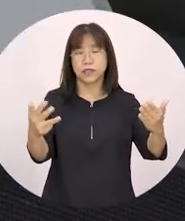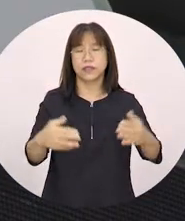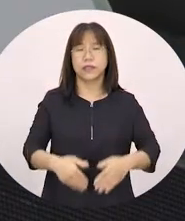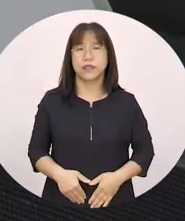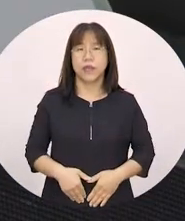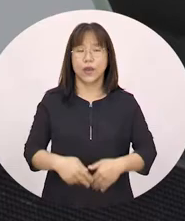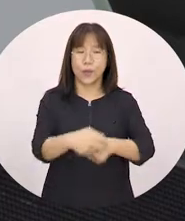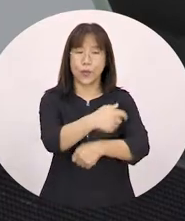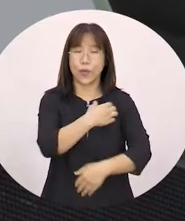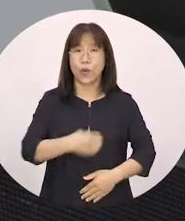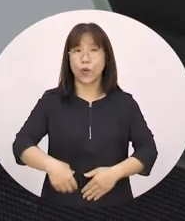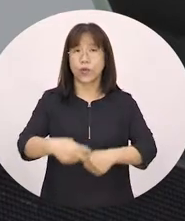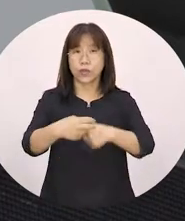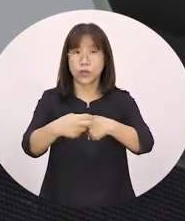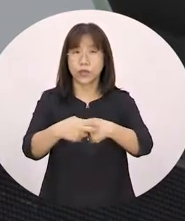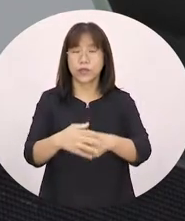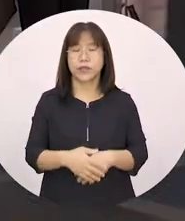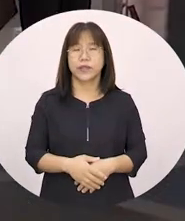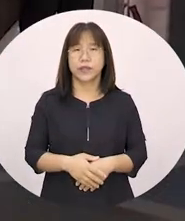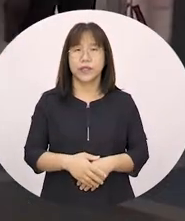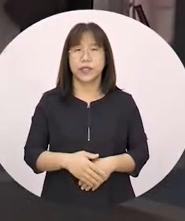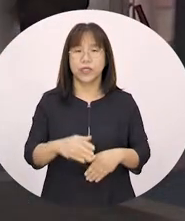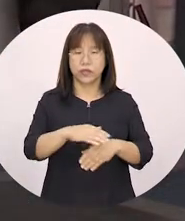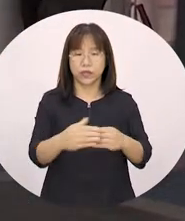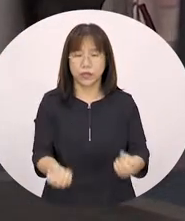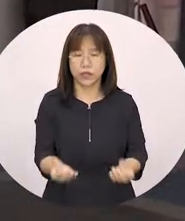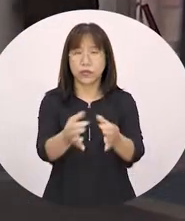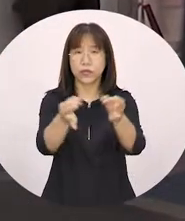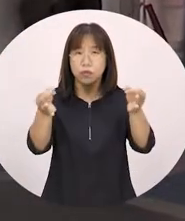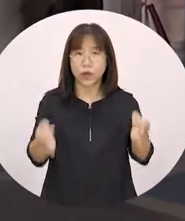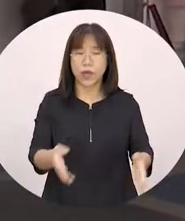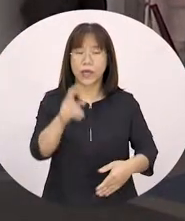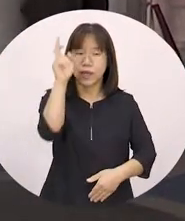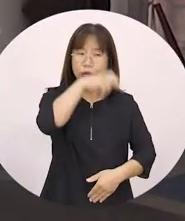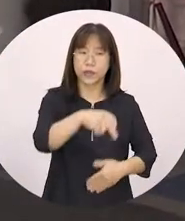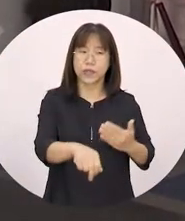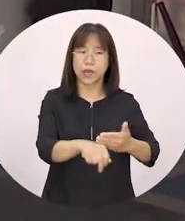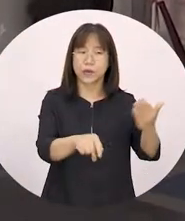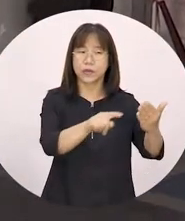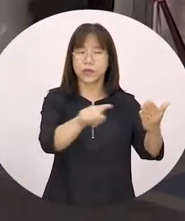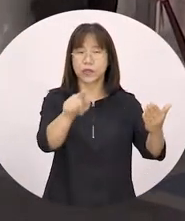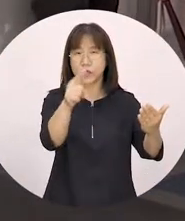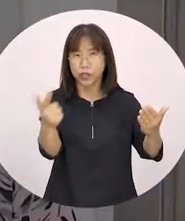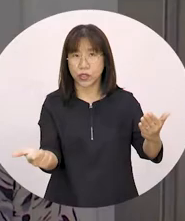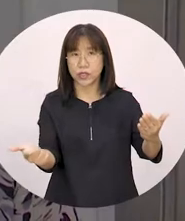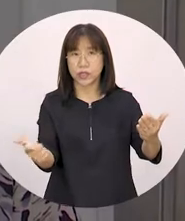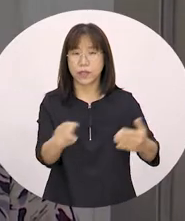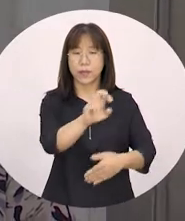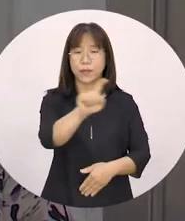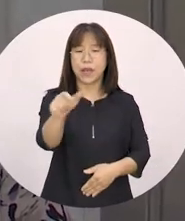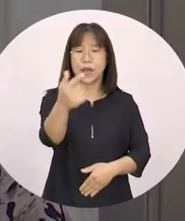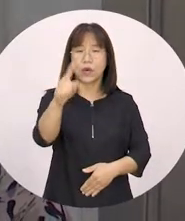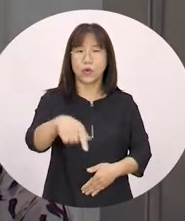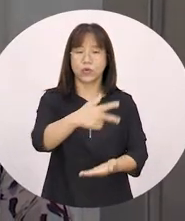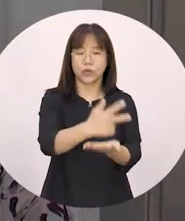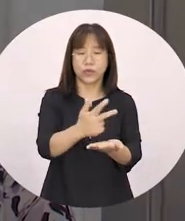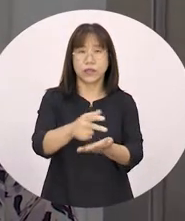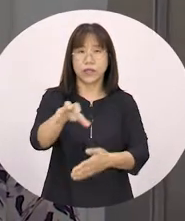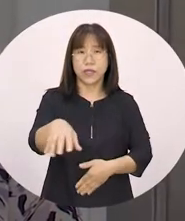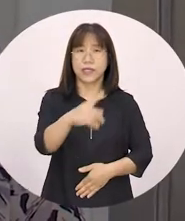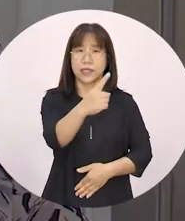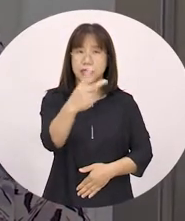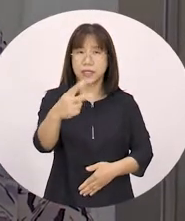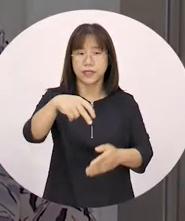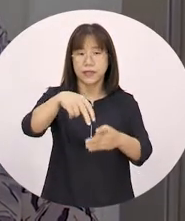보건 서 선별 진료소 는 주말과 추석 연휴 모두 오전 9시부터 오후 6시까지 운영되고 마고 8구역